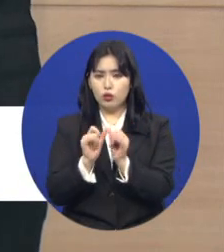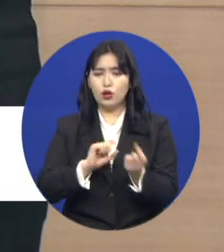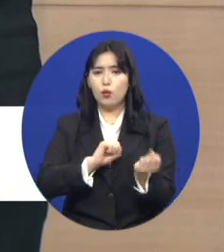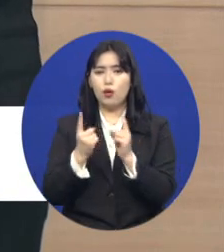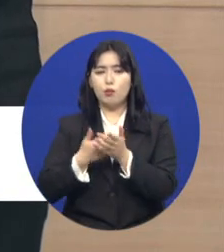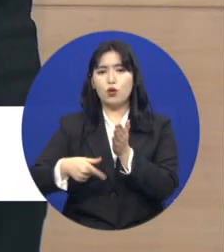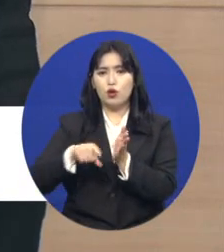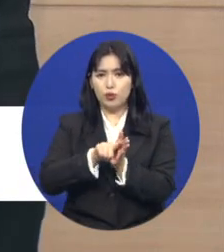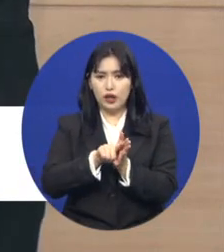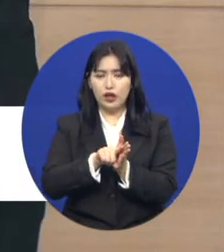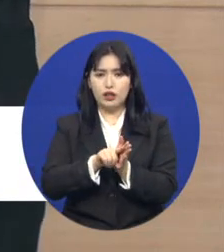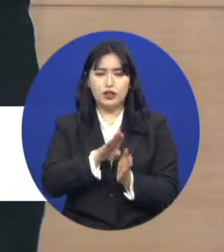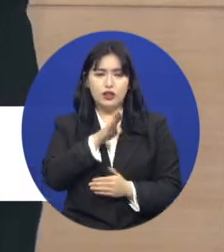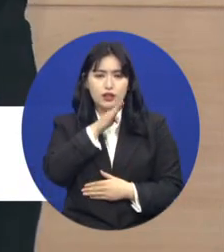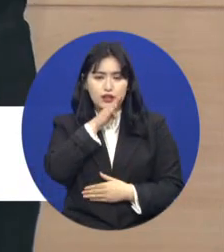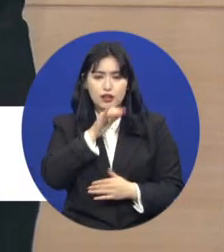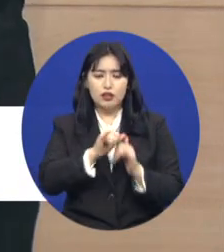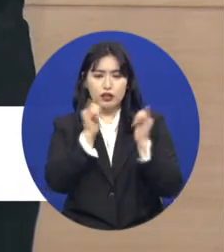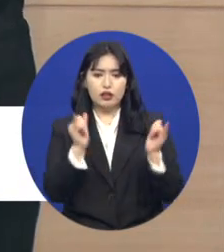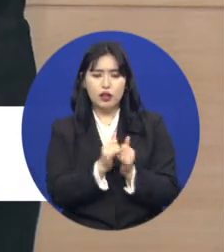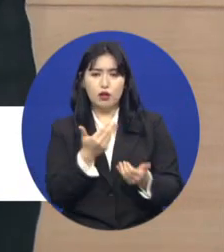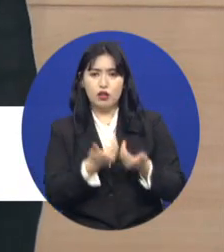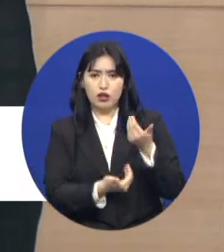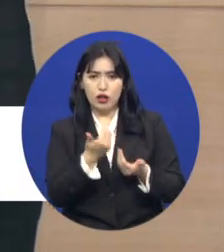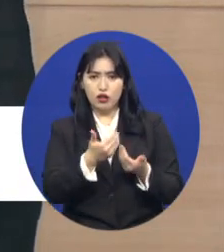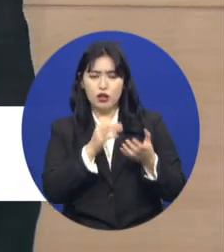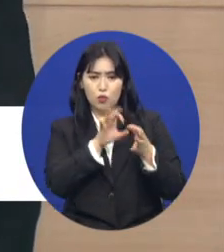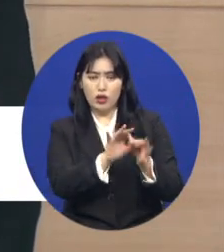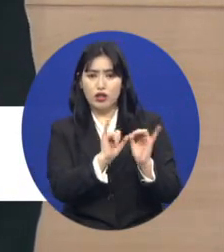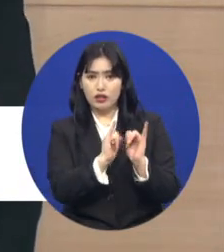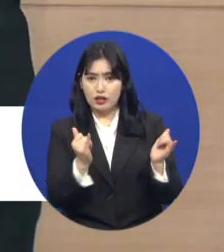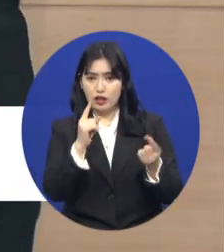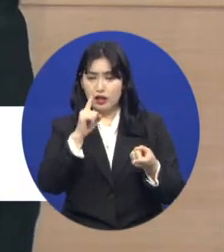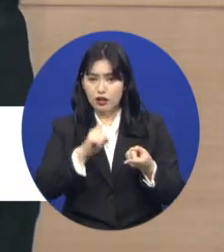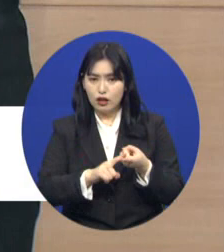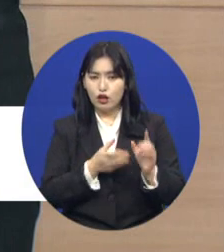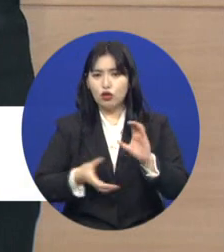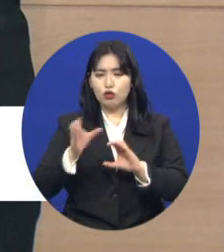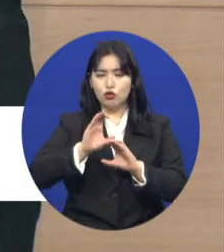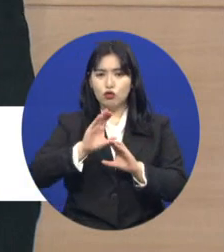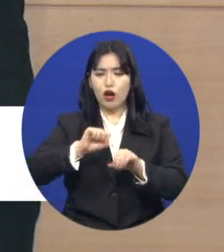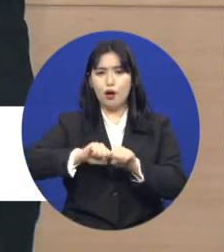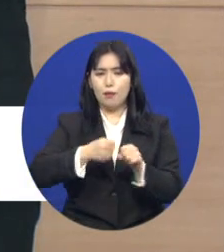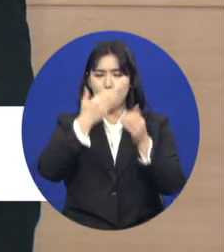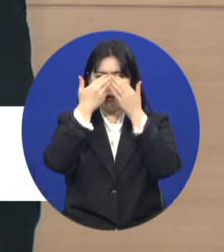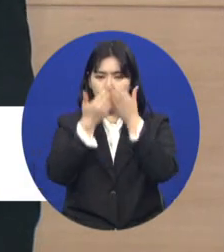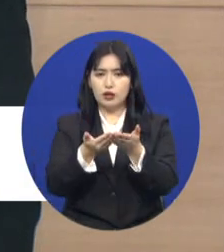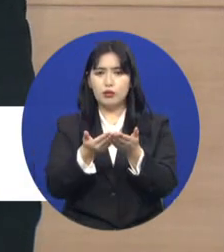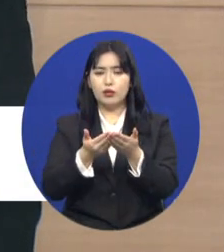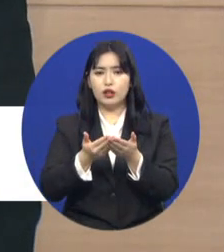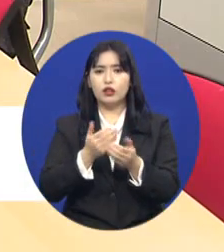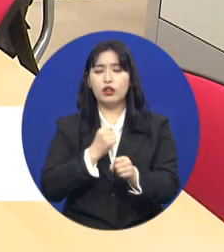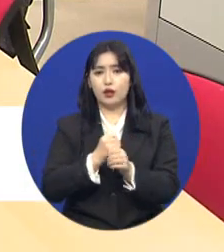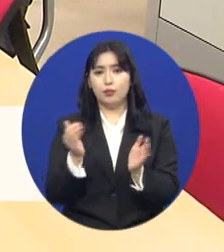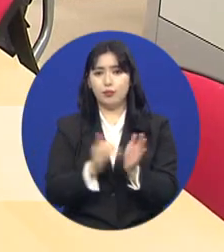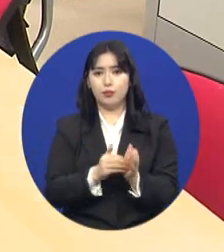위해 7대 사회적 갈등 사건 관련자에 대해 추가 사면을